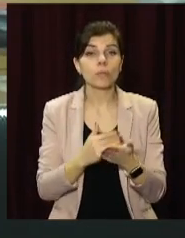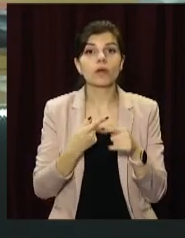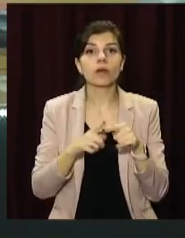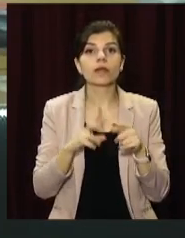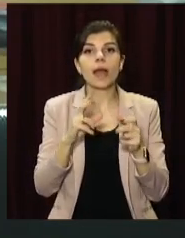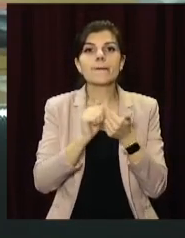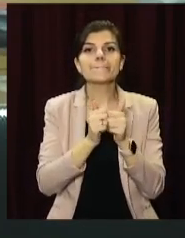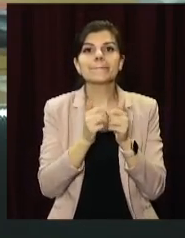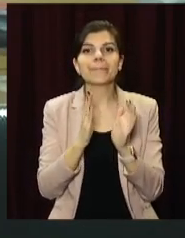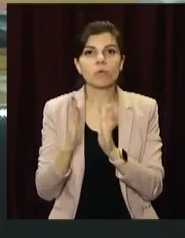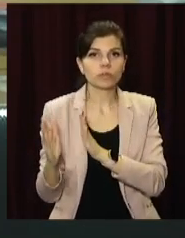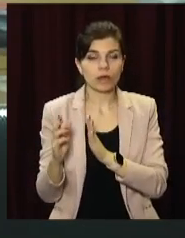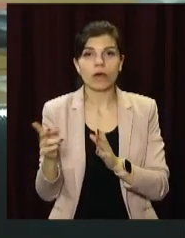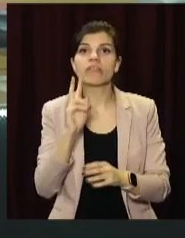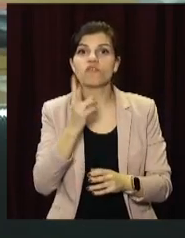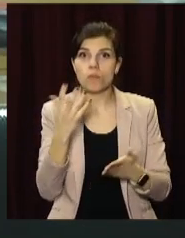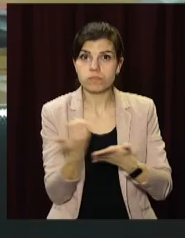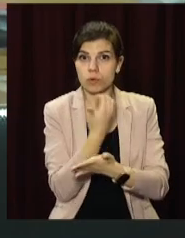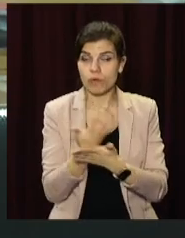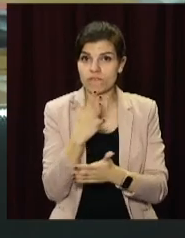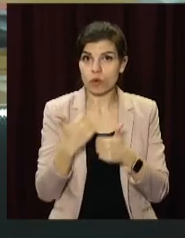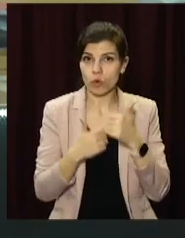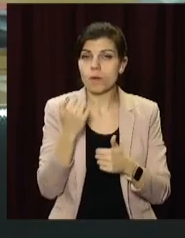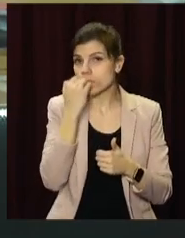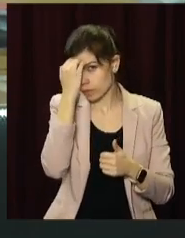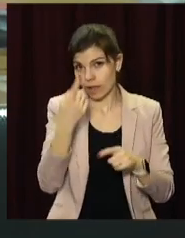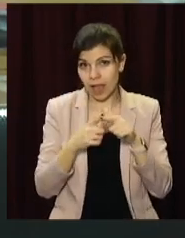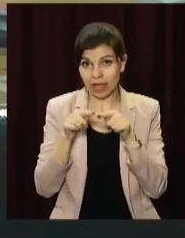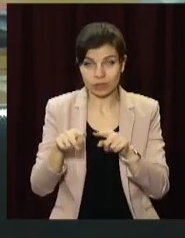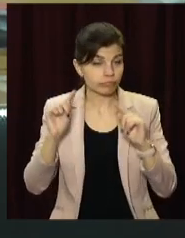міських бібліотек. Вона 2 роки перемагає у конкурсі. Завдяки цьому